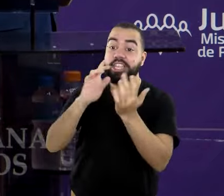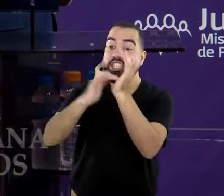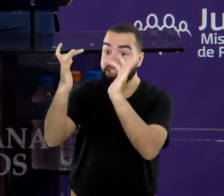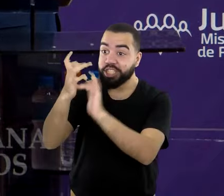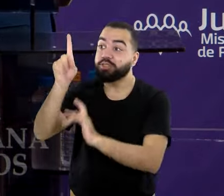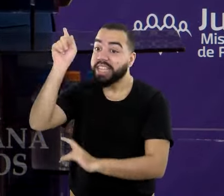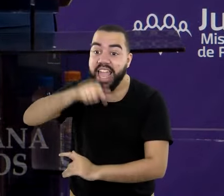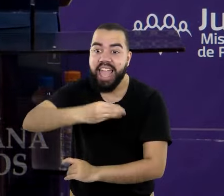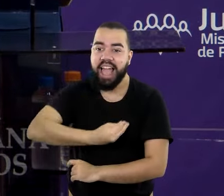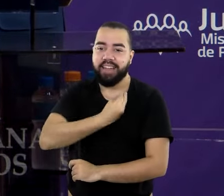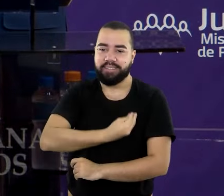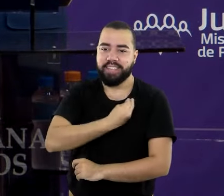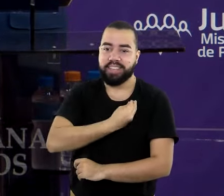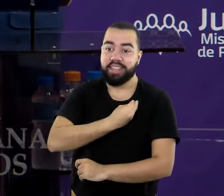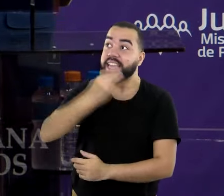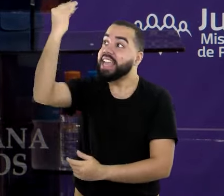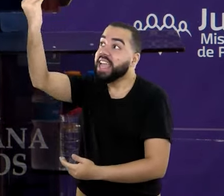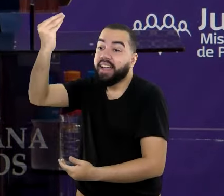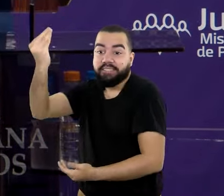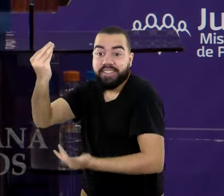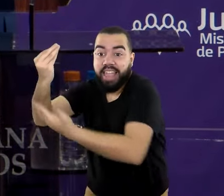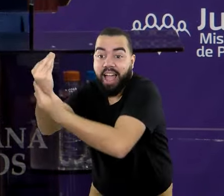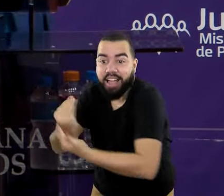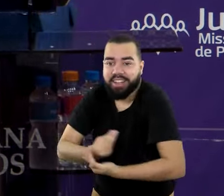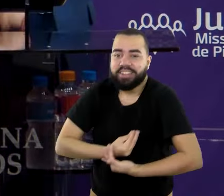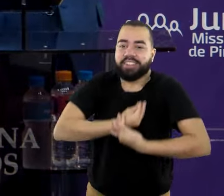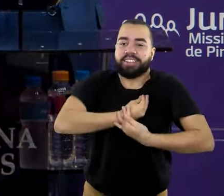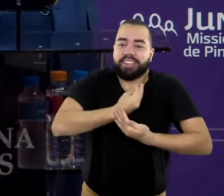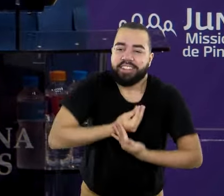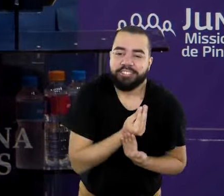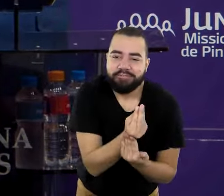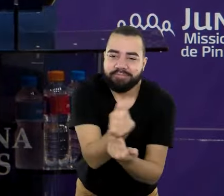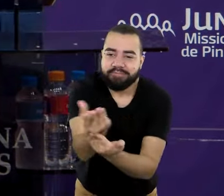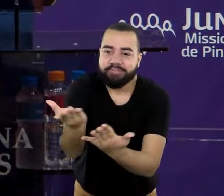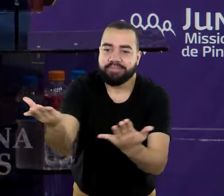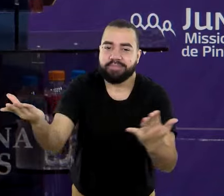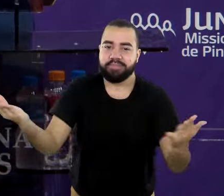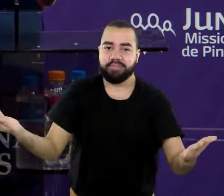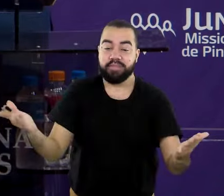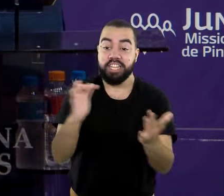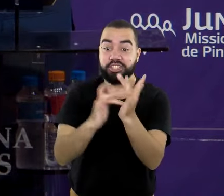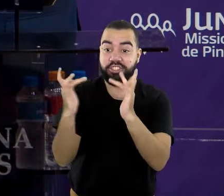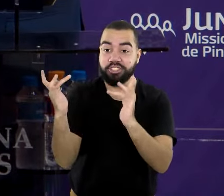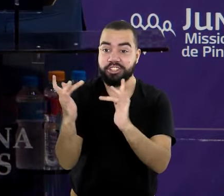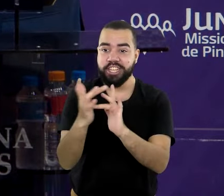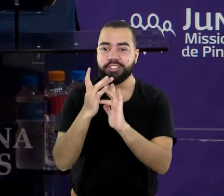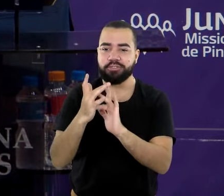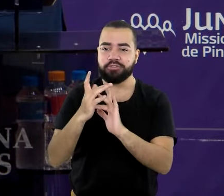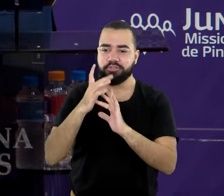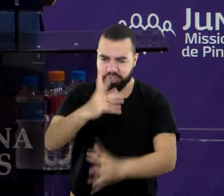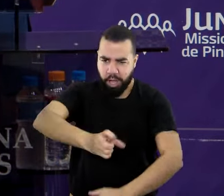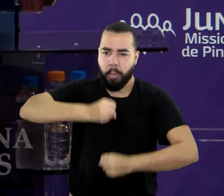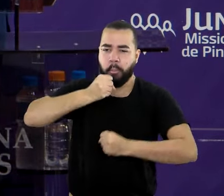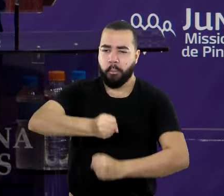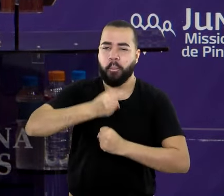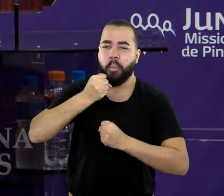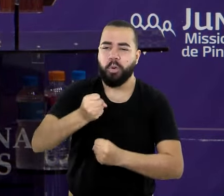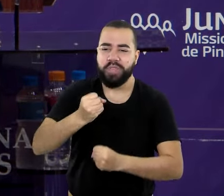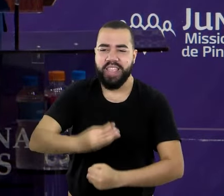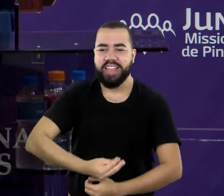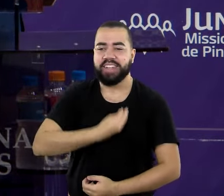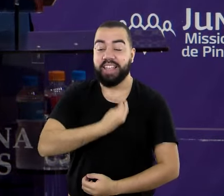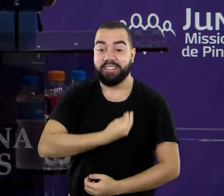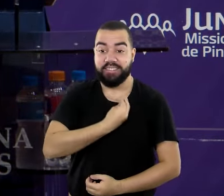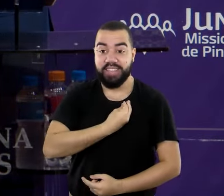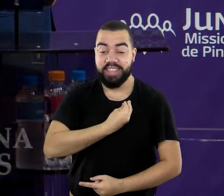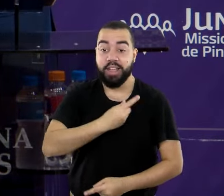nós. 사망을 이긴 부활의 은혜를 우리에게 주셨습니다. Porque ele tem poder da vida, aquele que venceu a morte